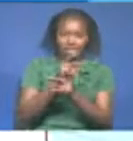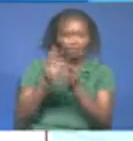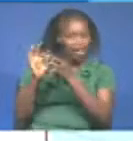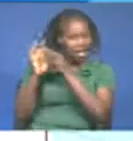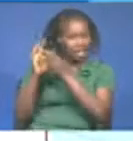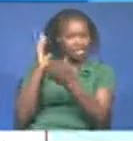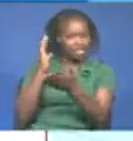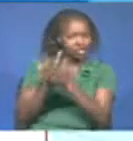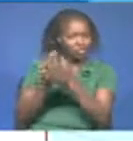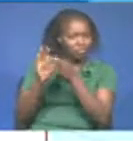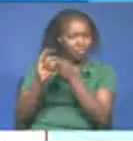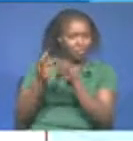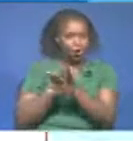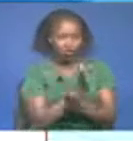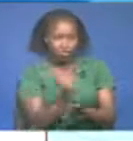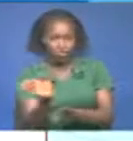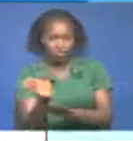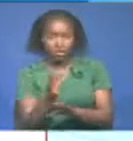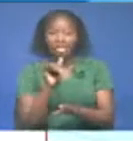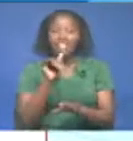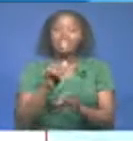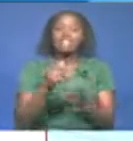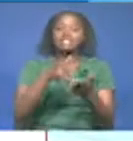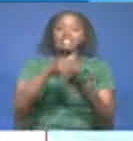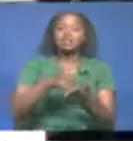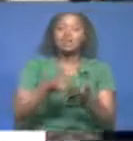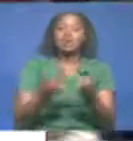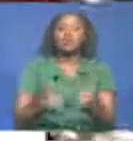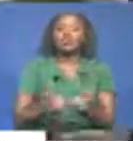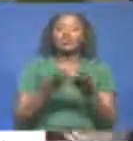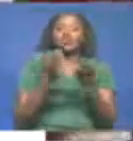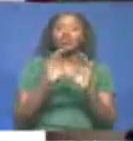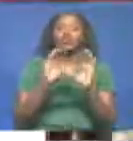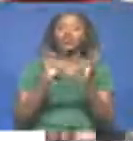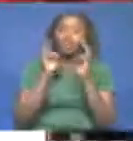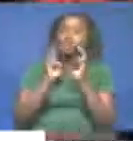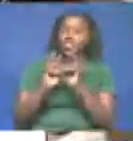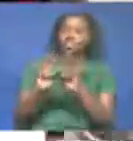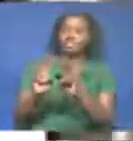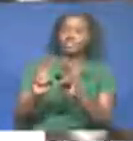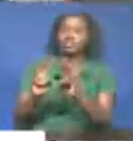kukomesha tamaduni potofu zilizolemaza ustawi wa jamii hiyo.